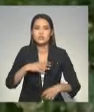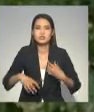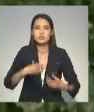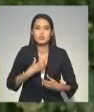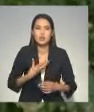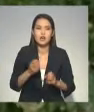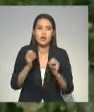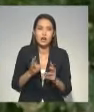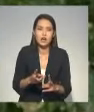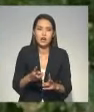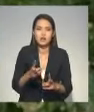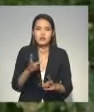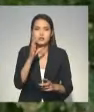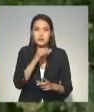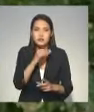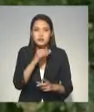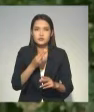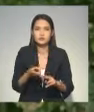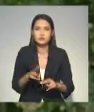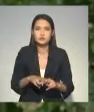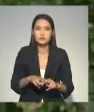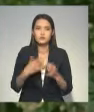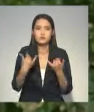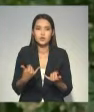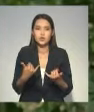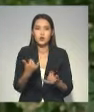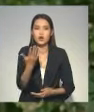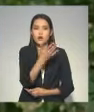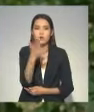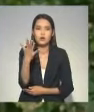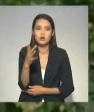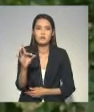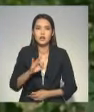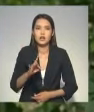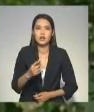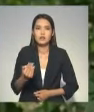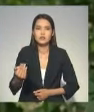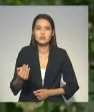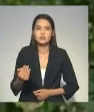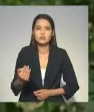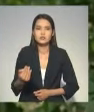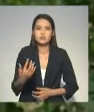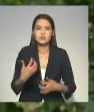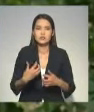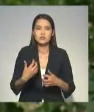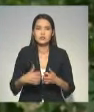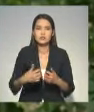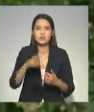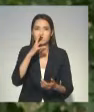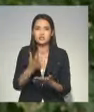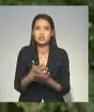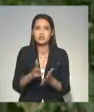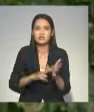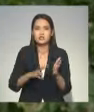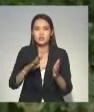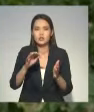40% жалақыны көбейтті. Бұрын 22 жылы орташа жалақы 80-90